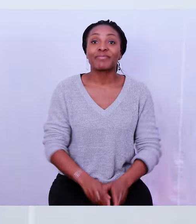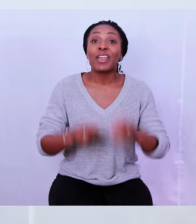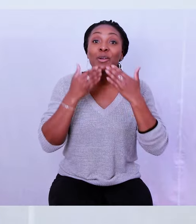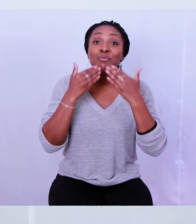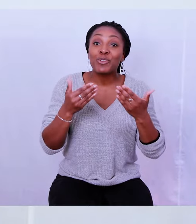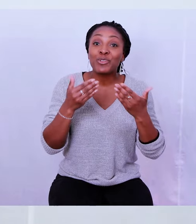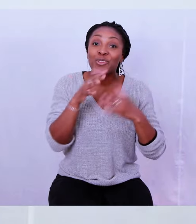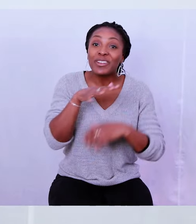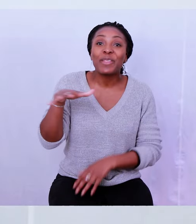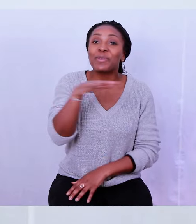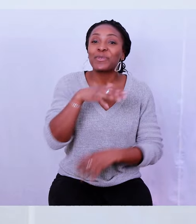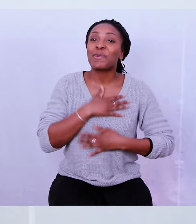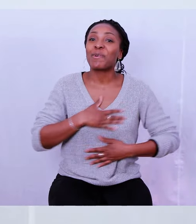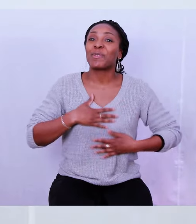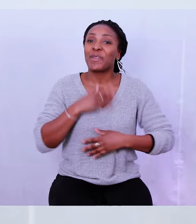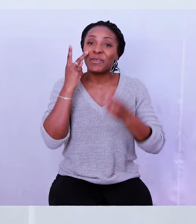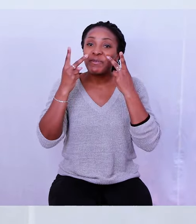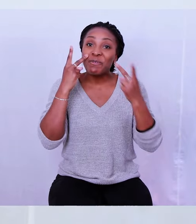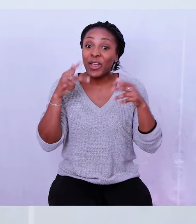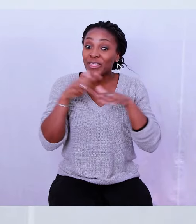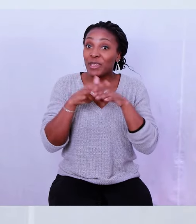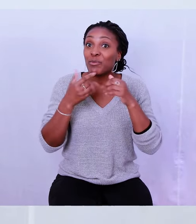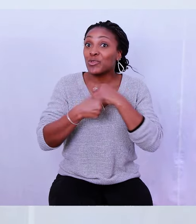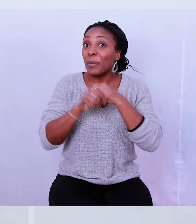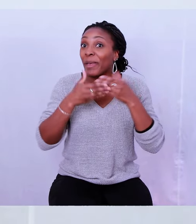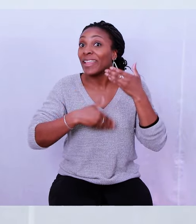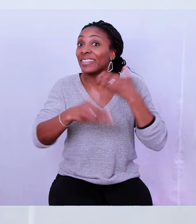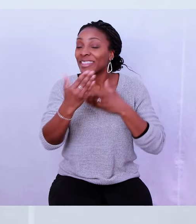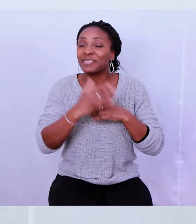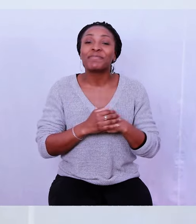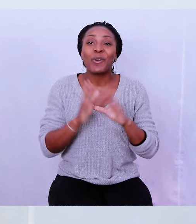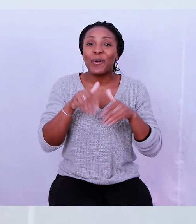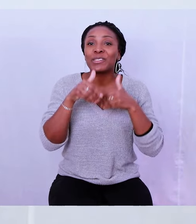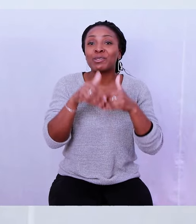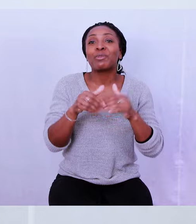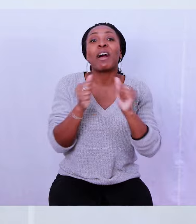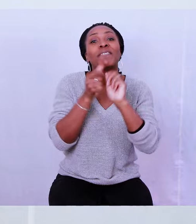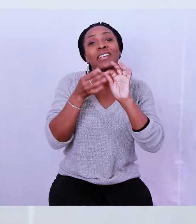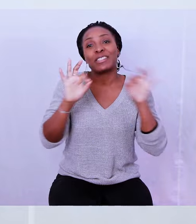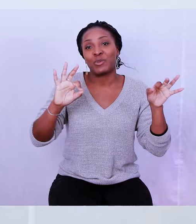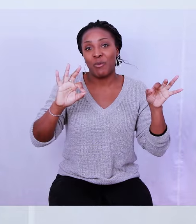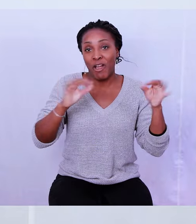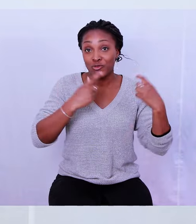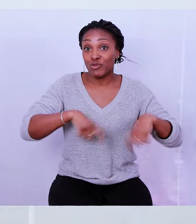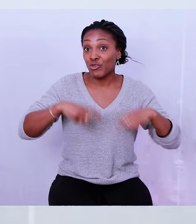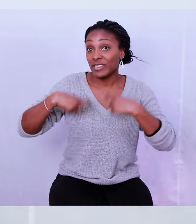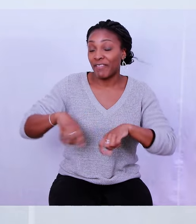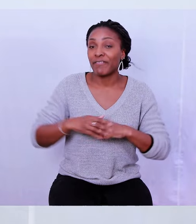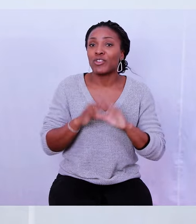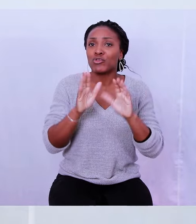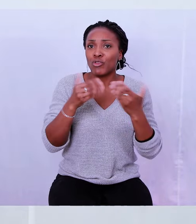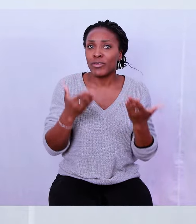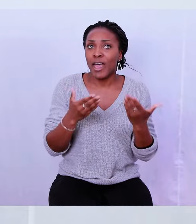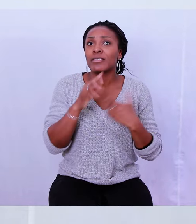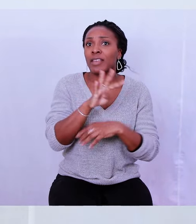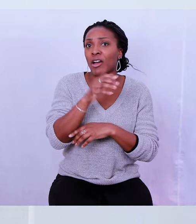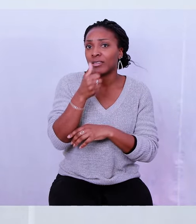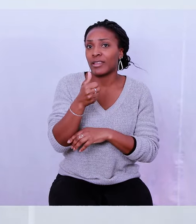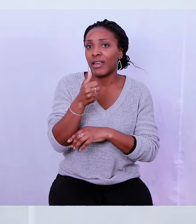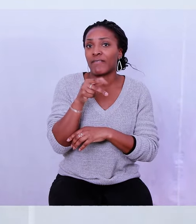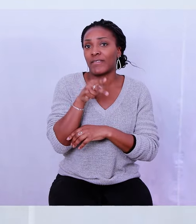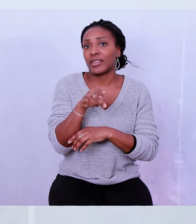Bien, bonjour à tous et à toutes, content de vous retrouver en ce début de semaine. On continue avec l'histoire de Joseph. Genèse chapitre 41,